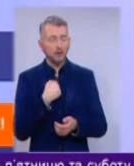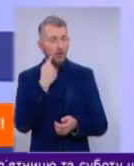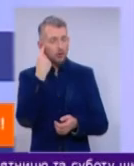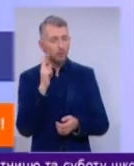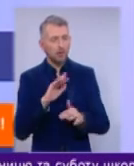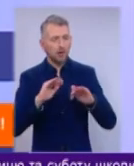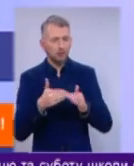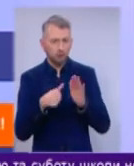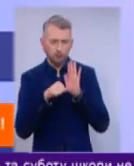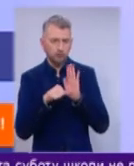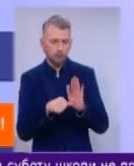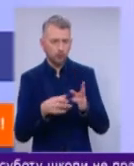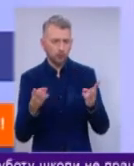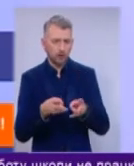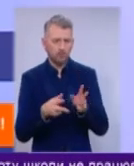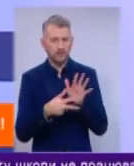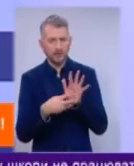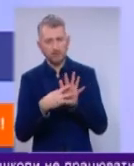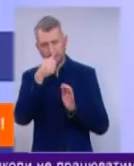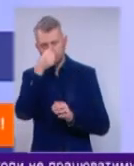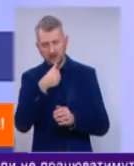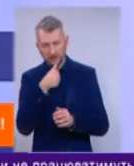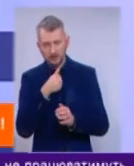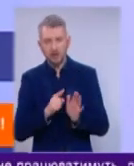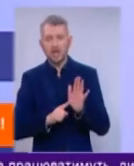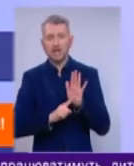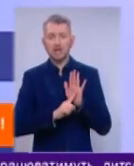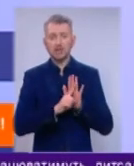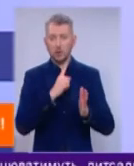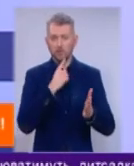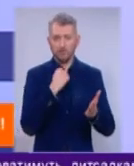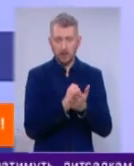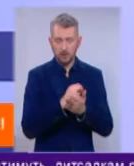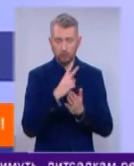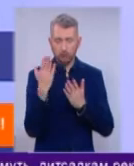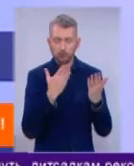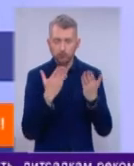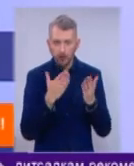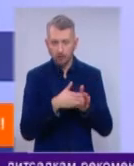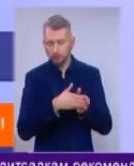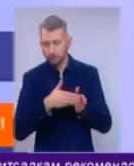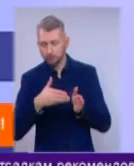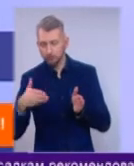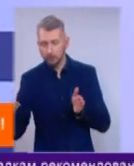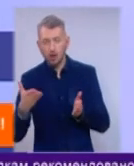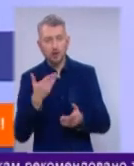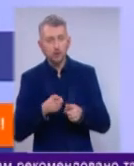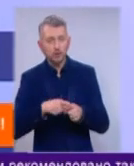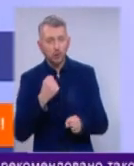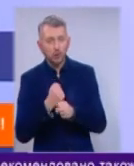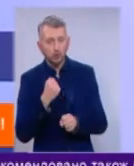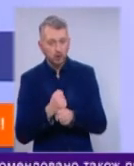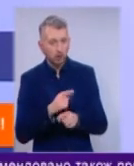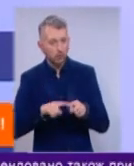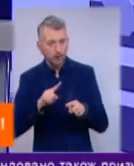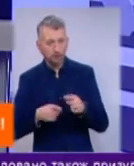мінімум це півроку, десь 8-9 місяців з моменту ухвалення в другому читанні. Але ну, якщо це робити достатньо